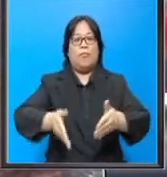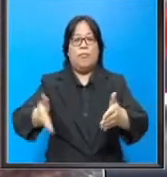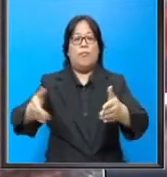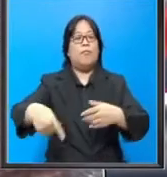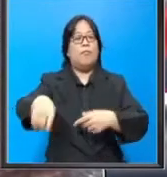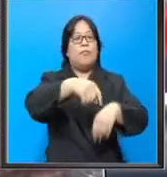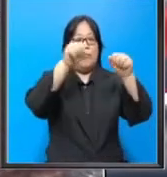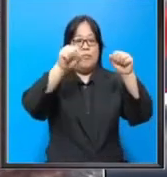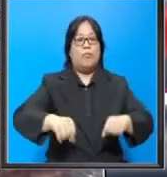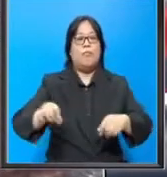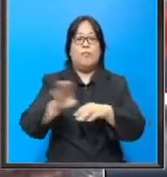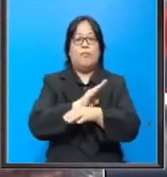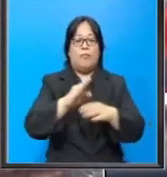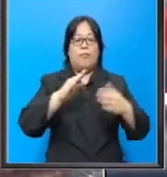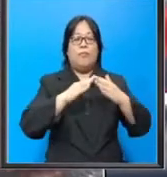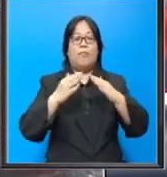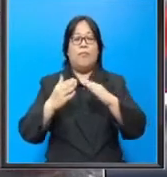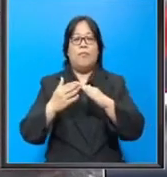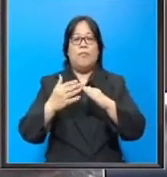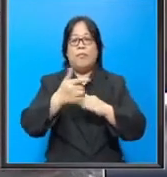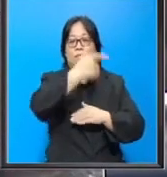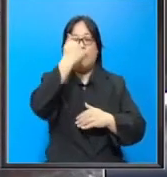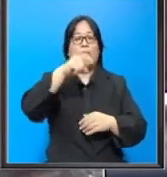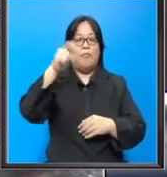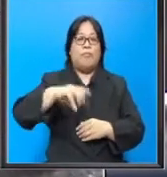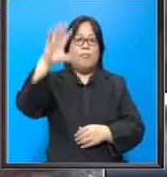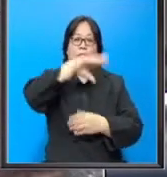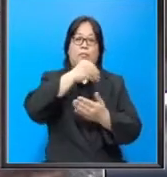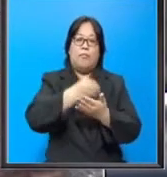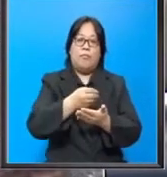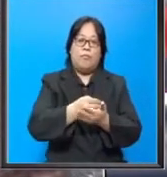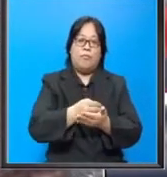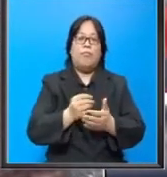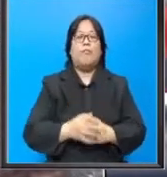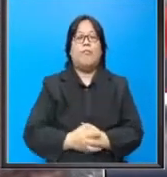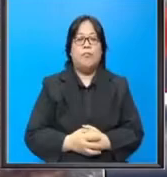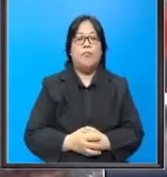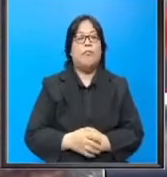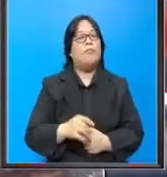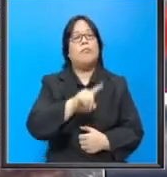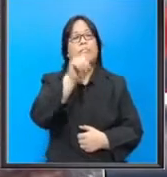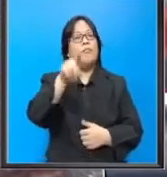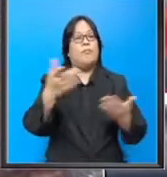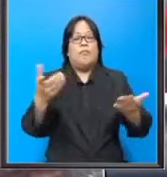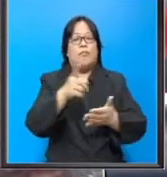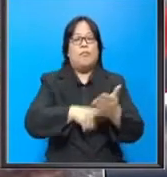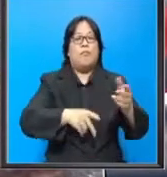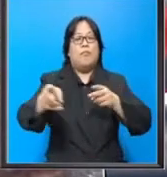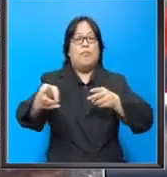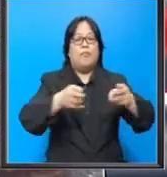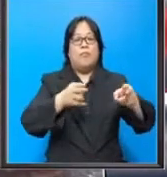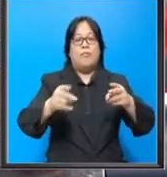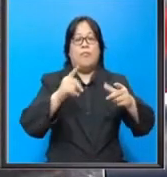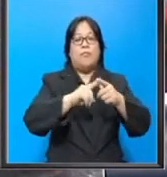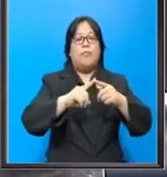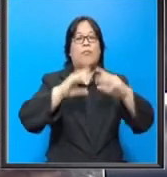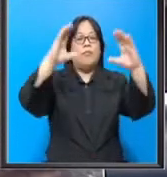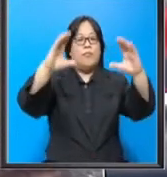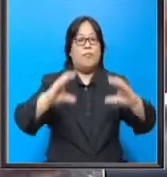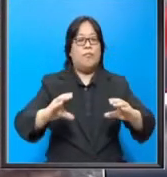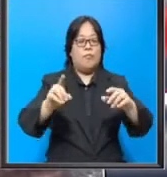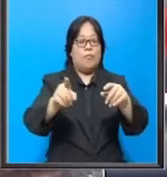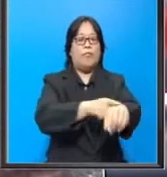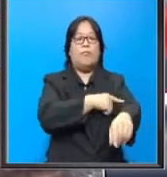mereka Berniaga dalam Bandar semata-mata sesuap nasi keluarga mereka sehubungan itu apakah usaha-usaha atau langkah-langkah